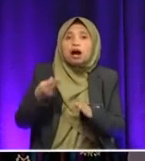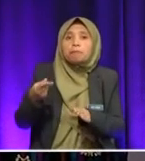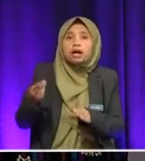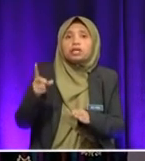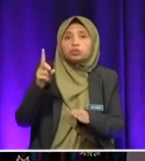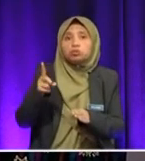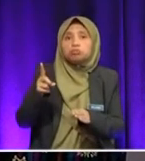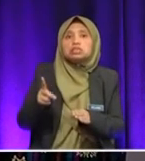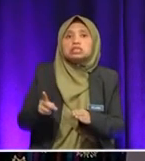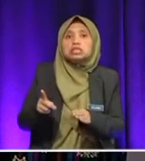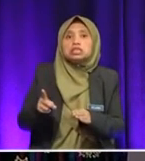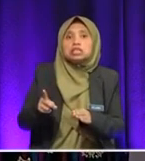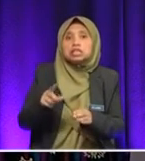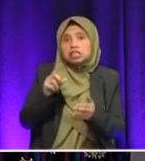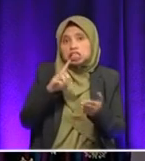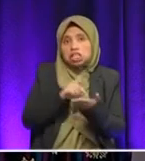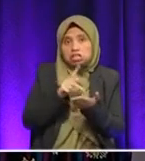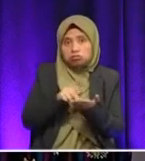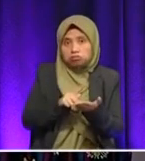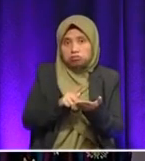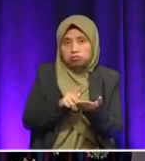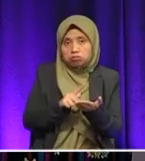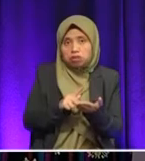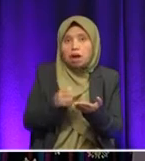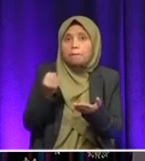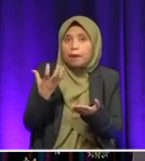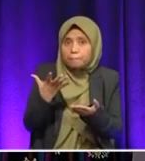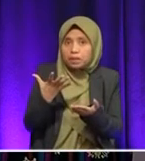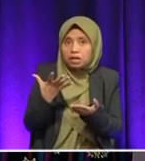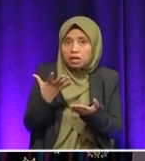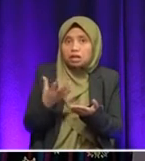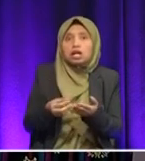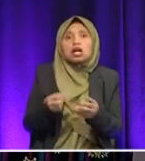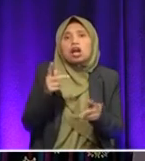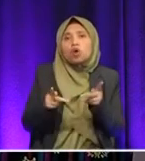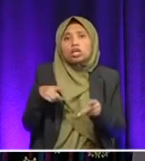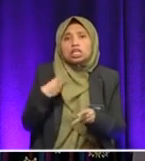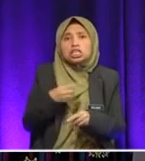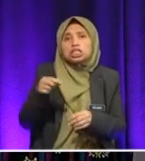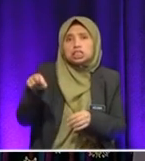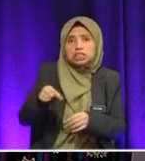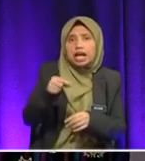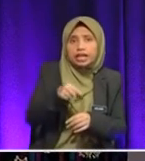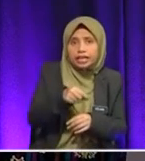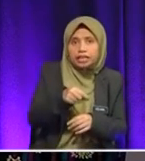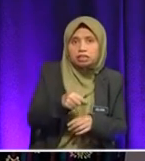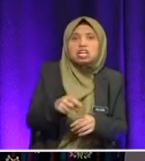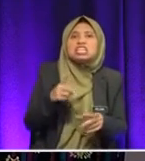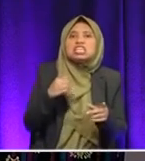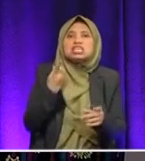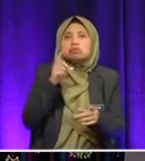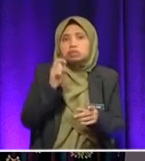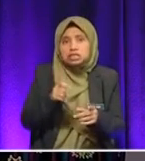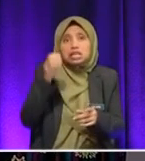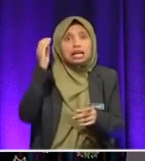hitung titik fire sebagai itu kalau kita menjahit pakaian kita nggak tahu berapa banyak cosinus kita gunakan